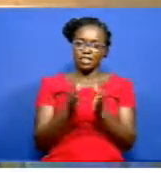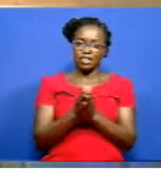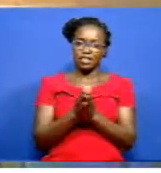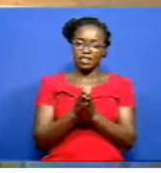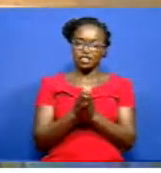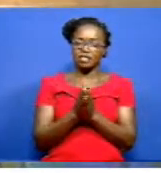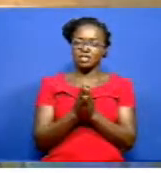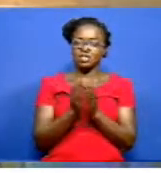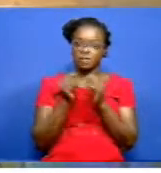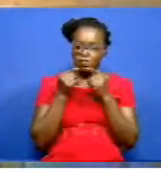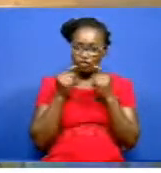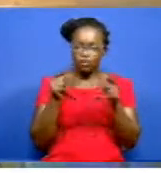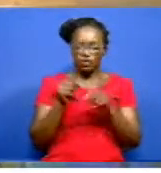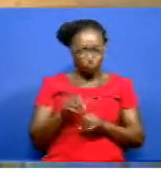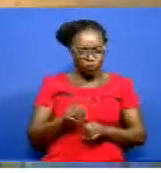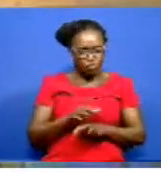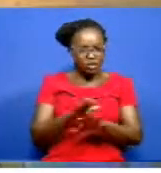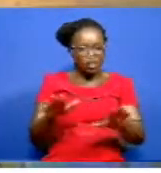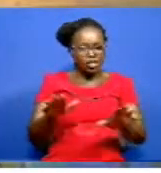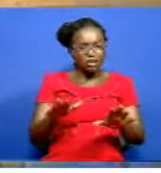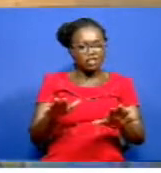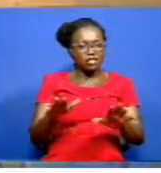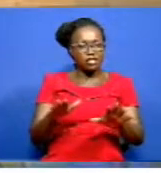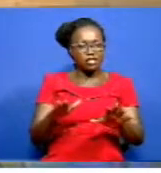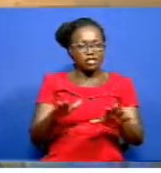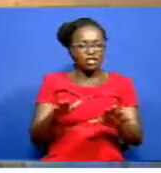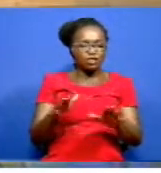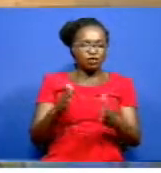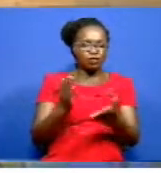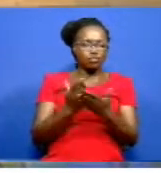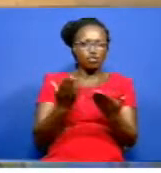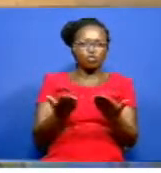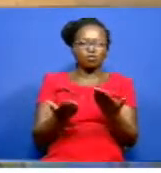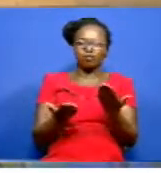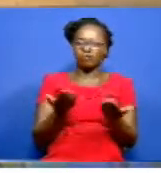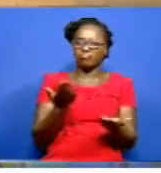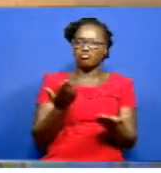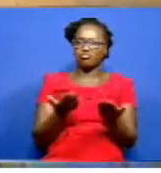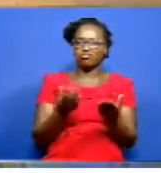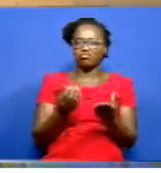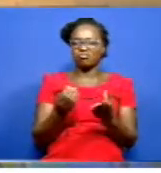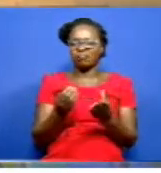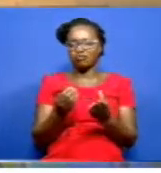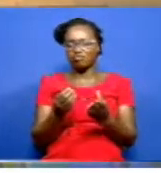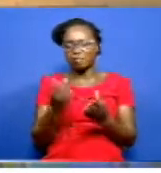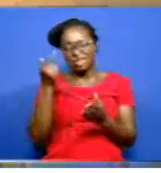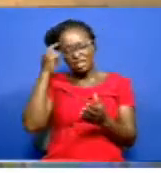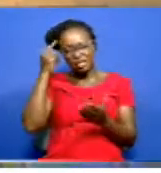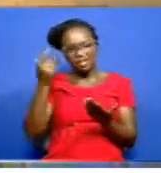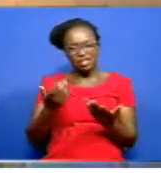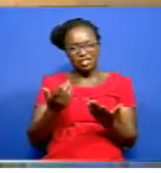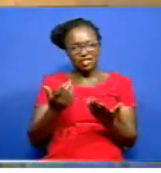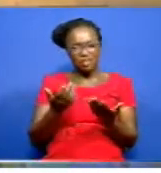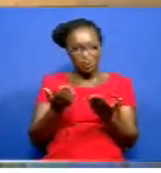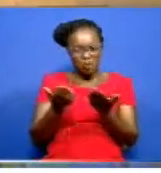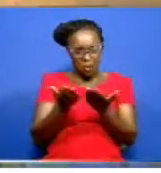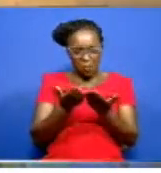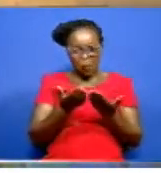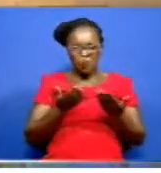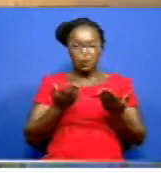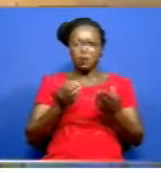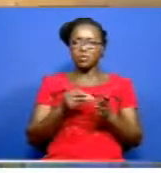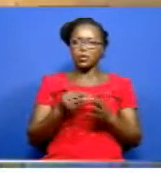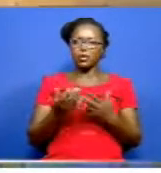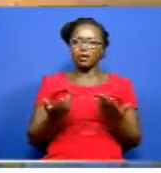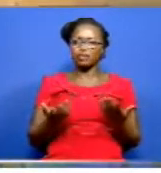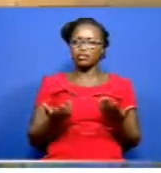habari ienee, ndio watu waache kuchukulia hii maneno kama ya urogi ama ya naweza semaje